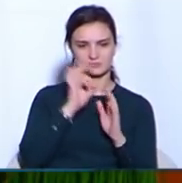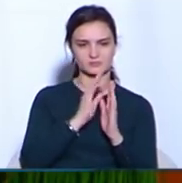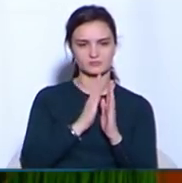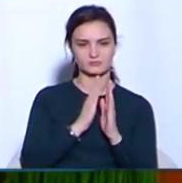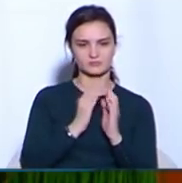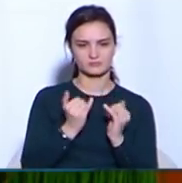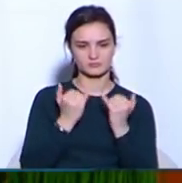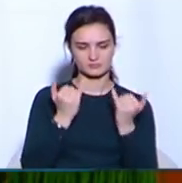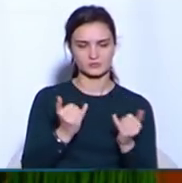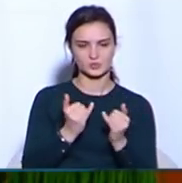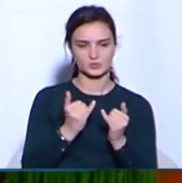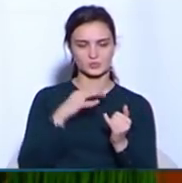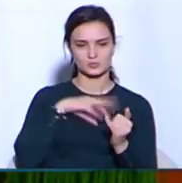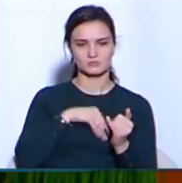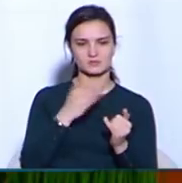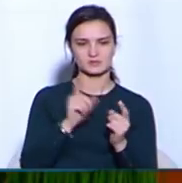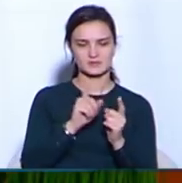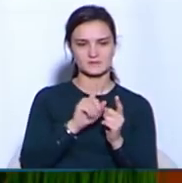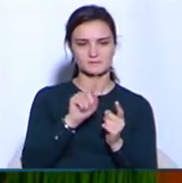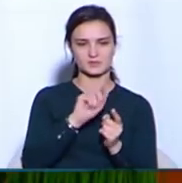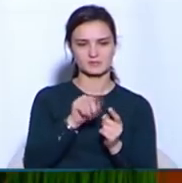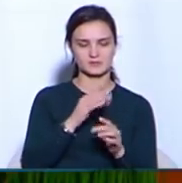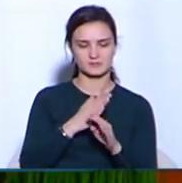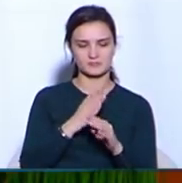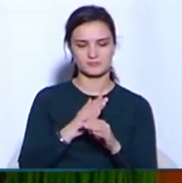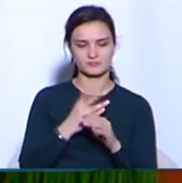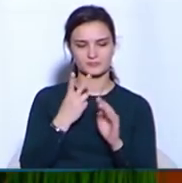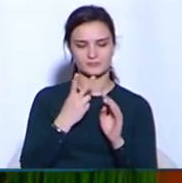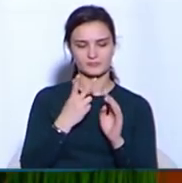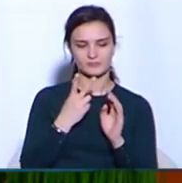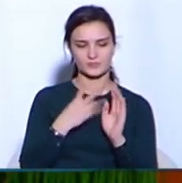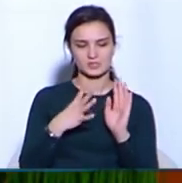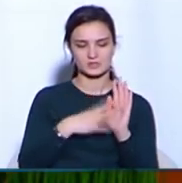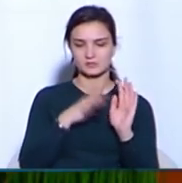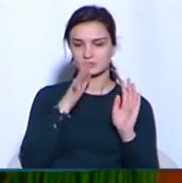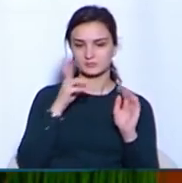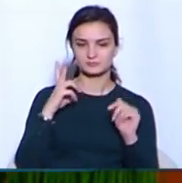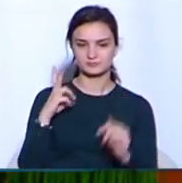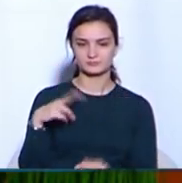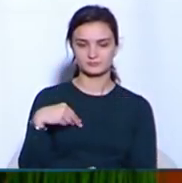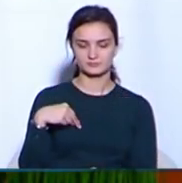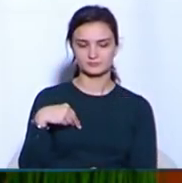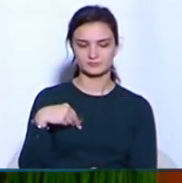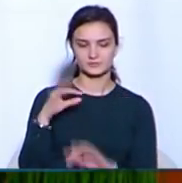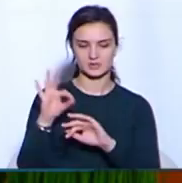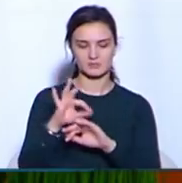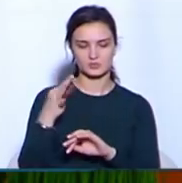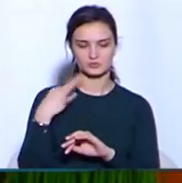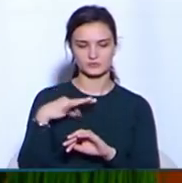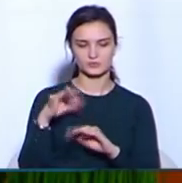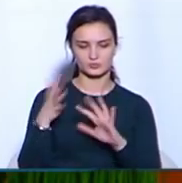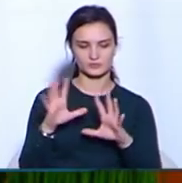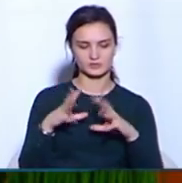შევავედრებ მათ სულაც. თქვენთან ასეთი შეკითხვა მაქვს. 29 წლისაა ჩემი ქალიშვილი, ქალიშვილი, რომელიც